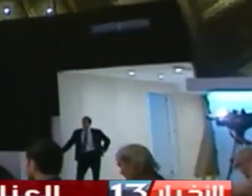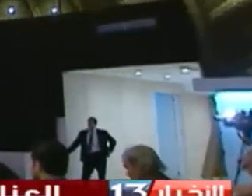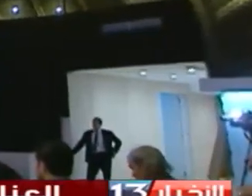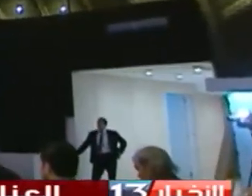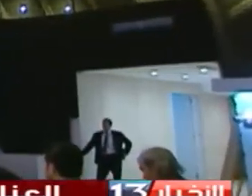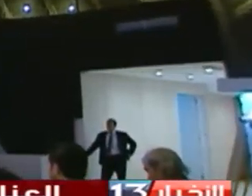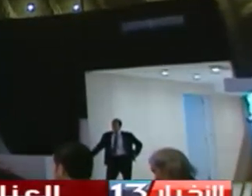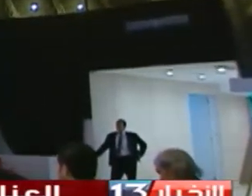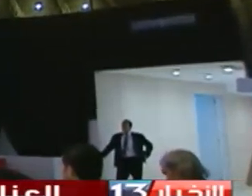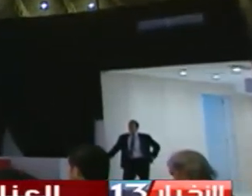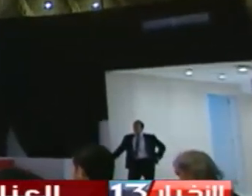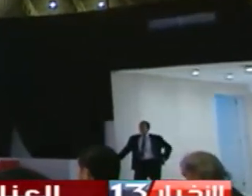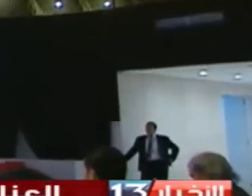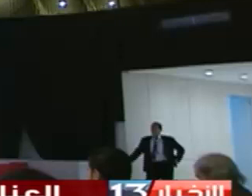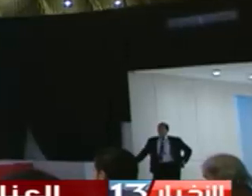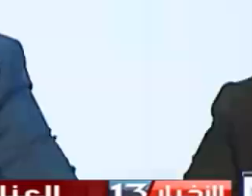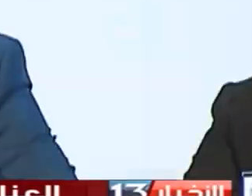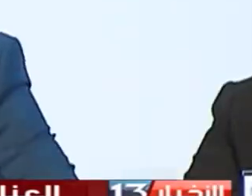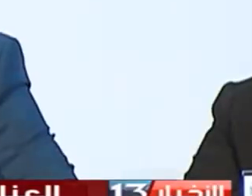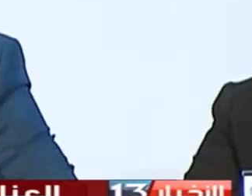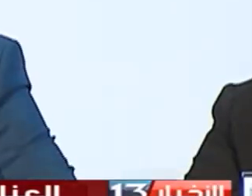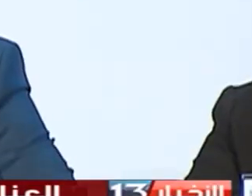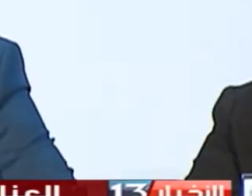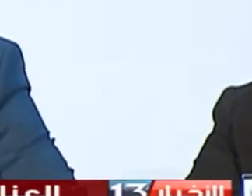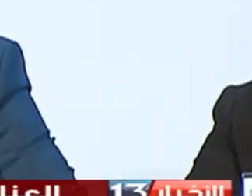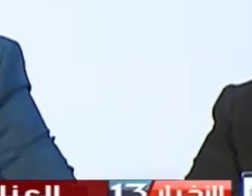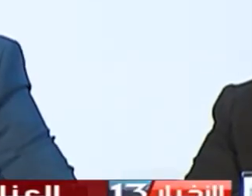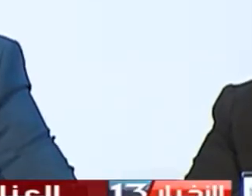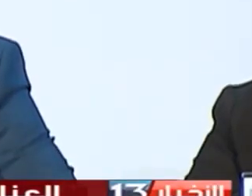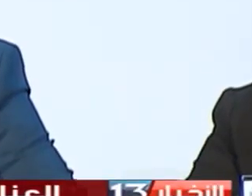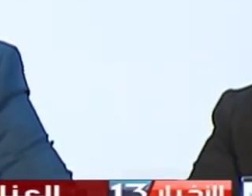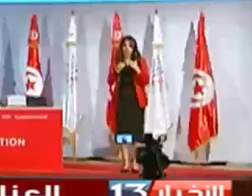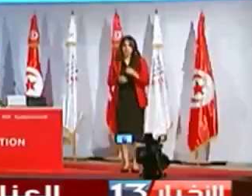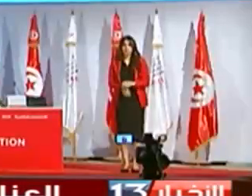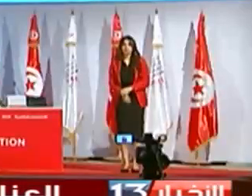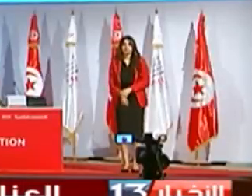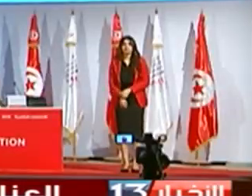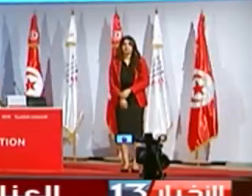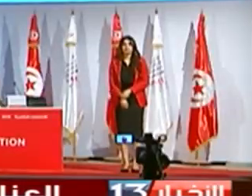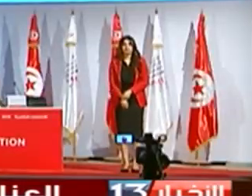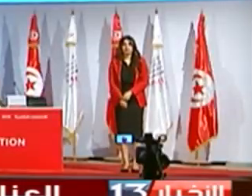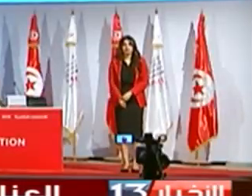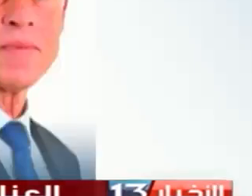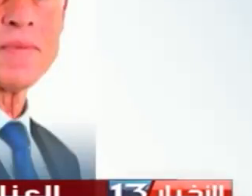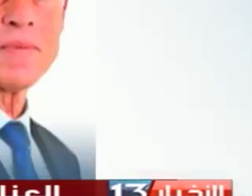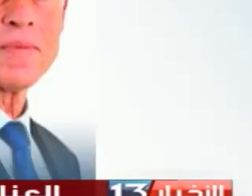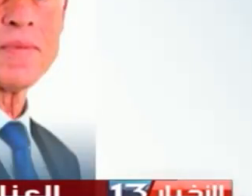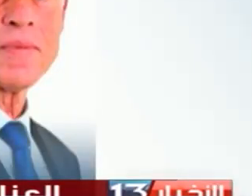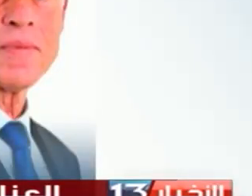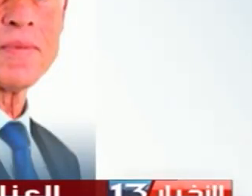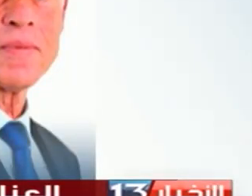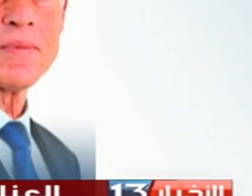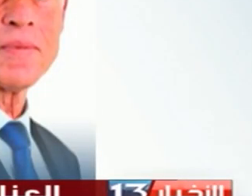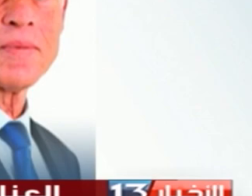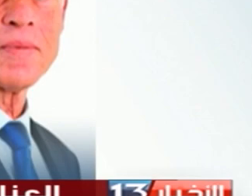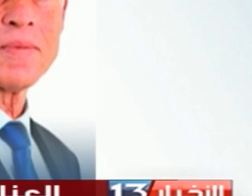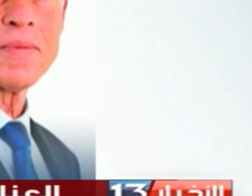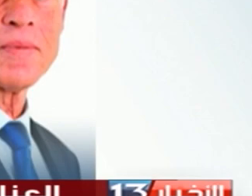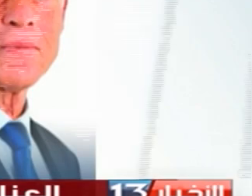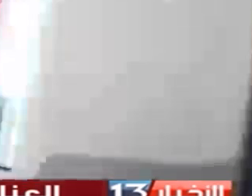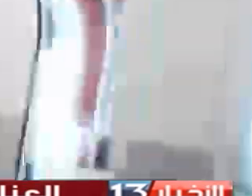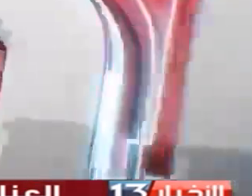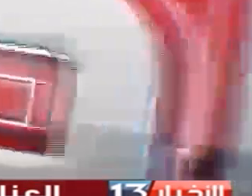الاداريه دعونا ن تتعلق بنتائج الدور الثاني من الانتخابات الرئاسيه حتى الان غدا اعلان قيس سعيد رسميا رئيسا